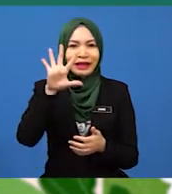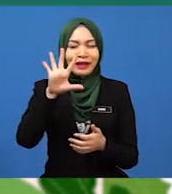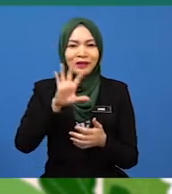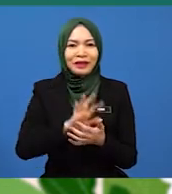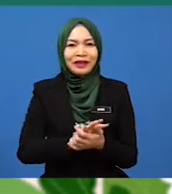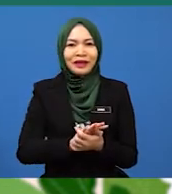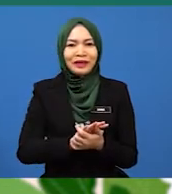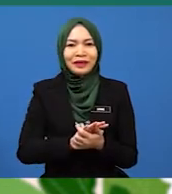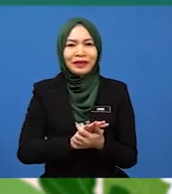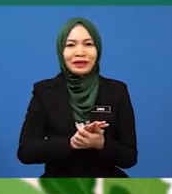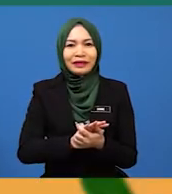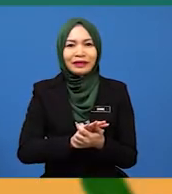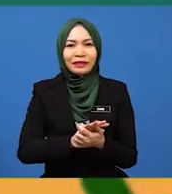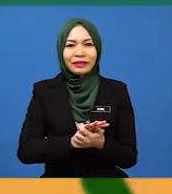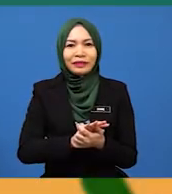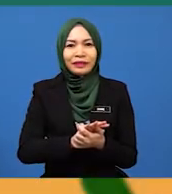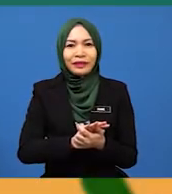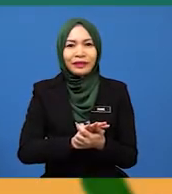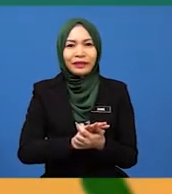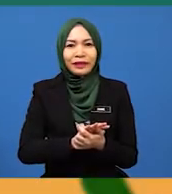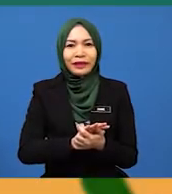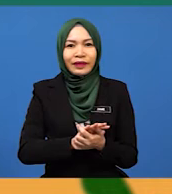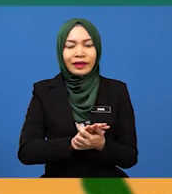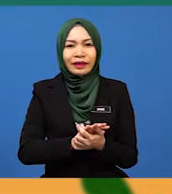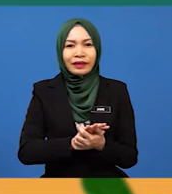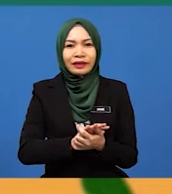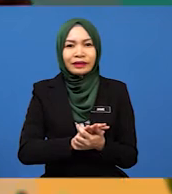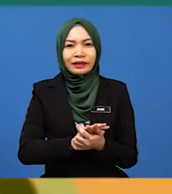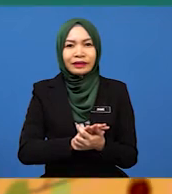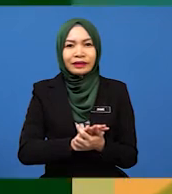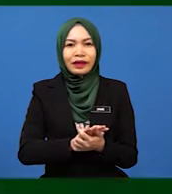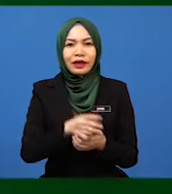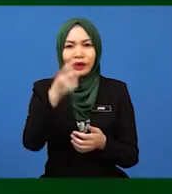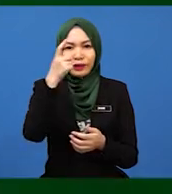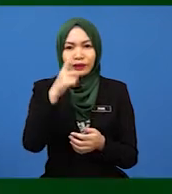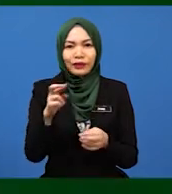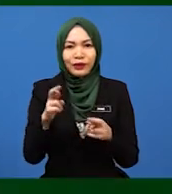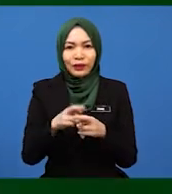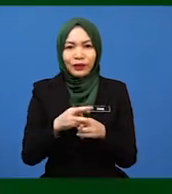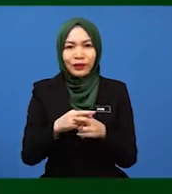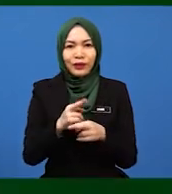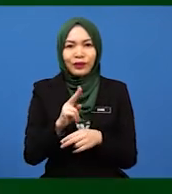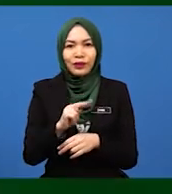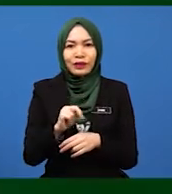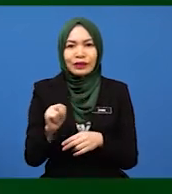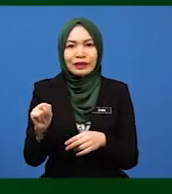untuk diri sendiri. Sebagai rumusan tajuk pelajaran kita pada hari ini,